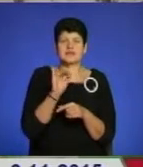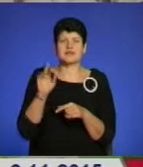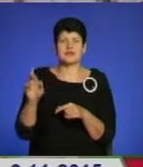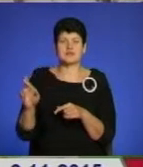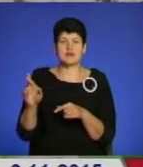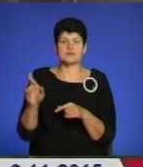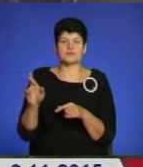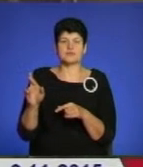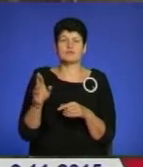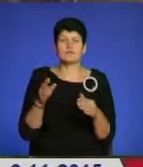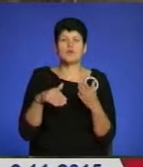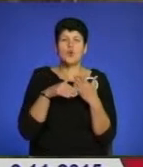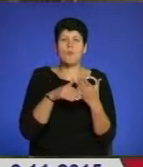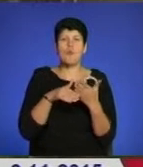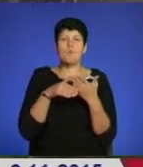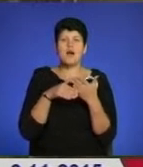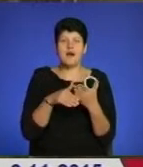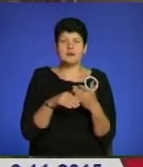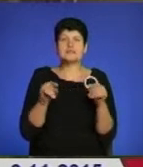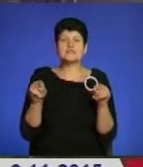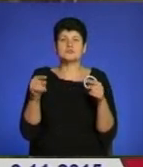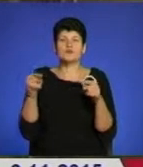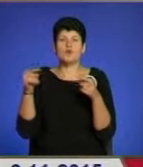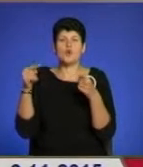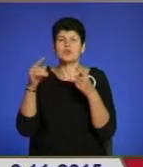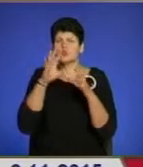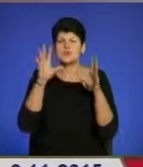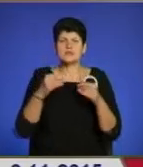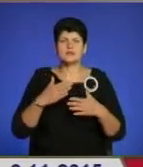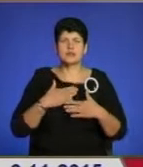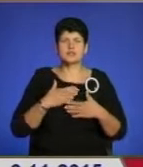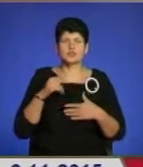Ярослава. Вони допомагали саме створення усіх наших тут